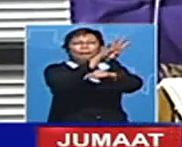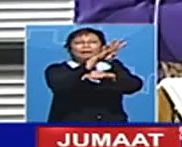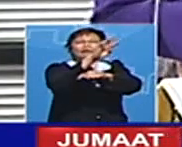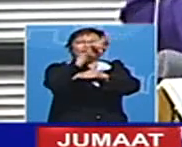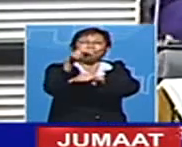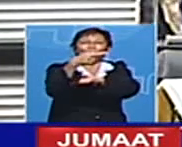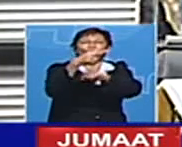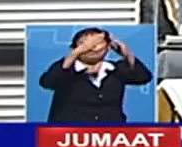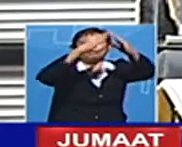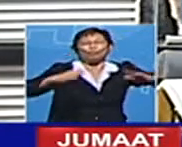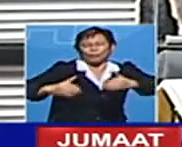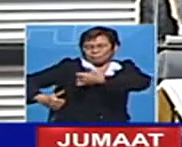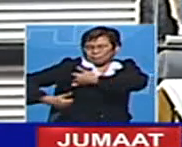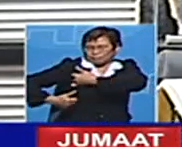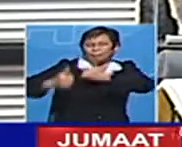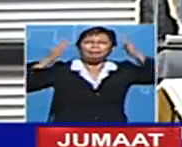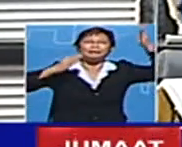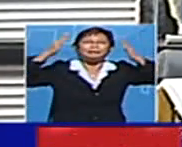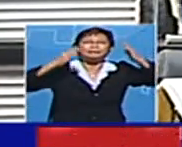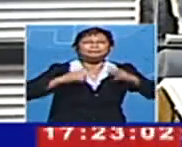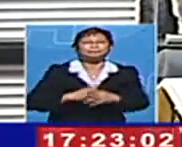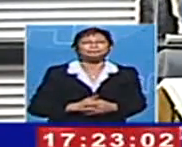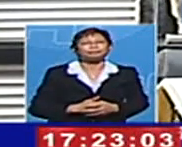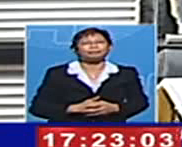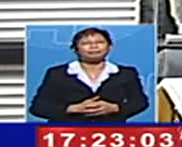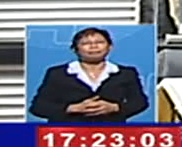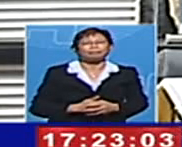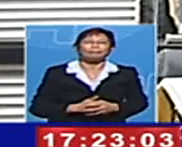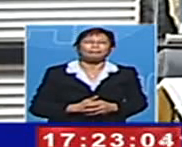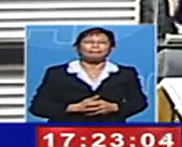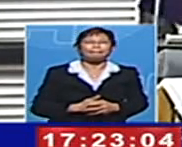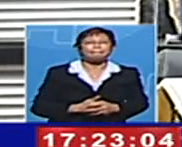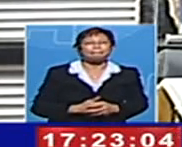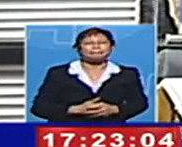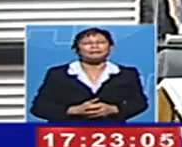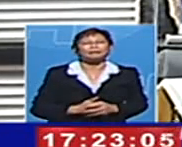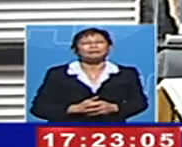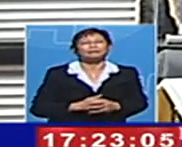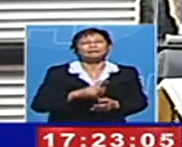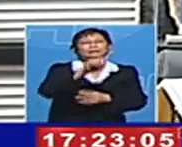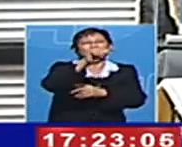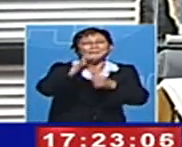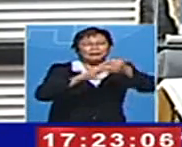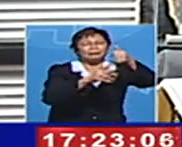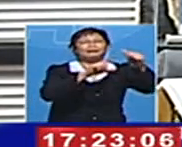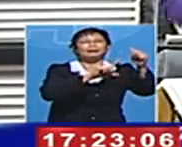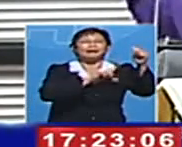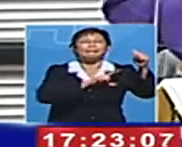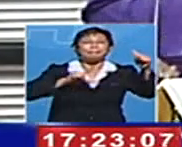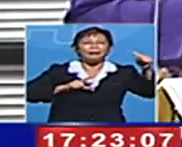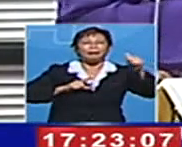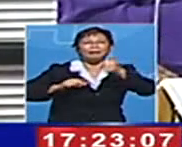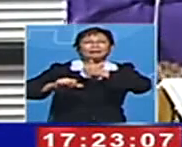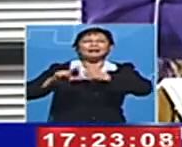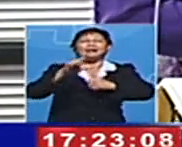lagi angkatan tentera Malaysia tidak cukup sekadar itu lembaga tabung angkatan tentera sedang